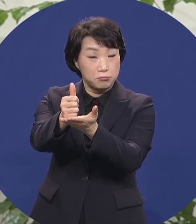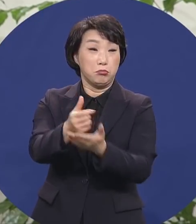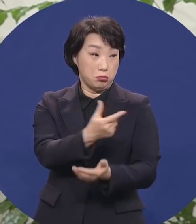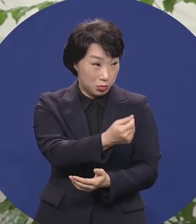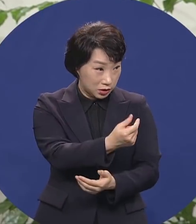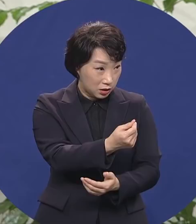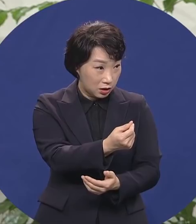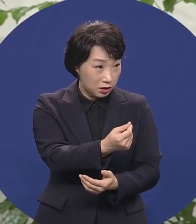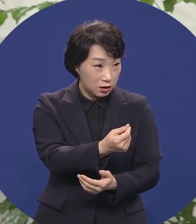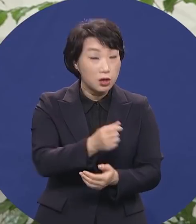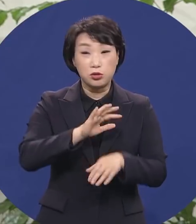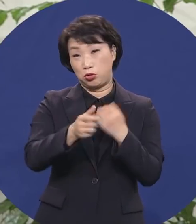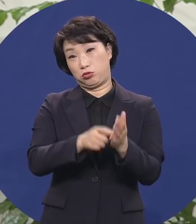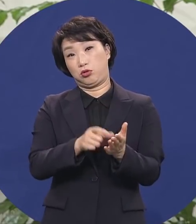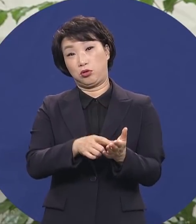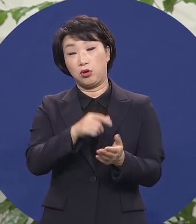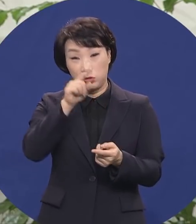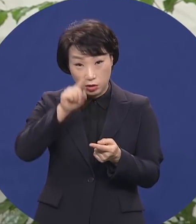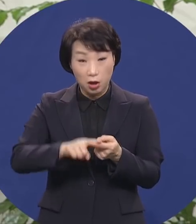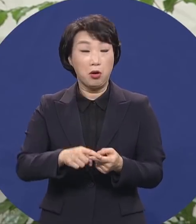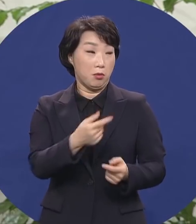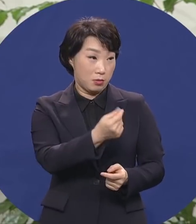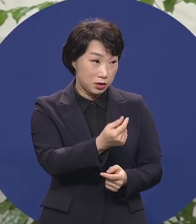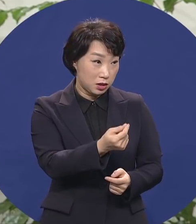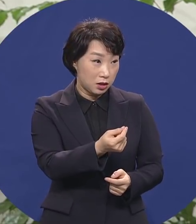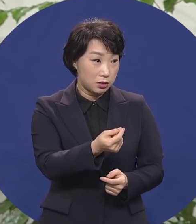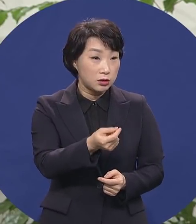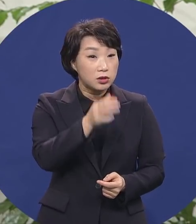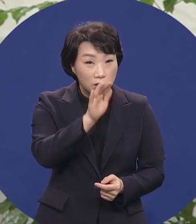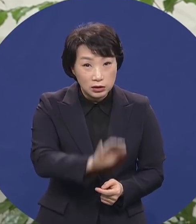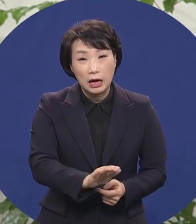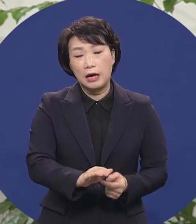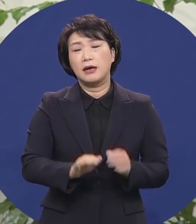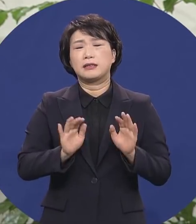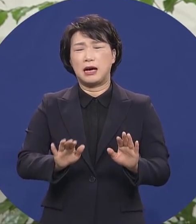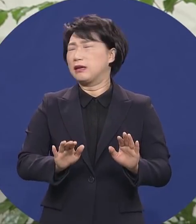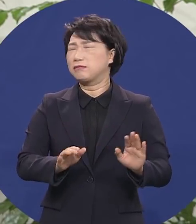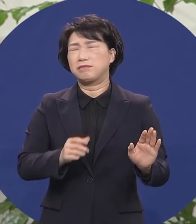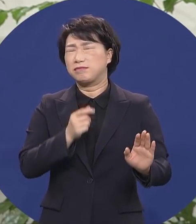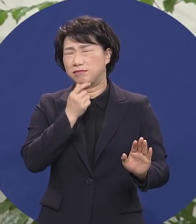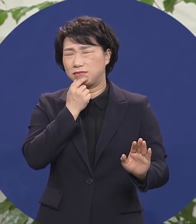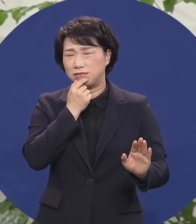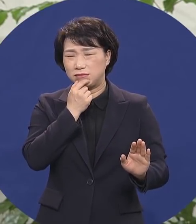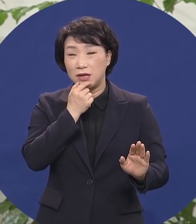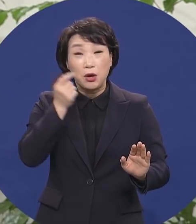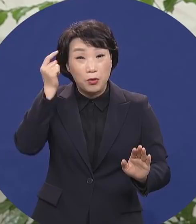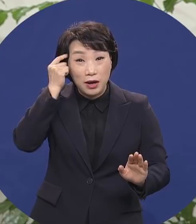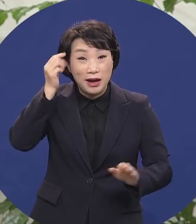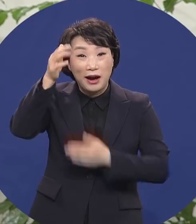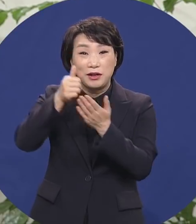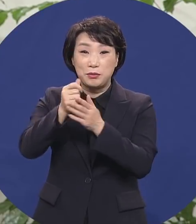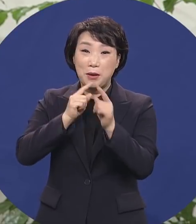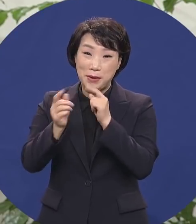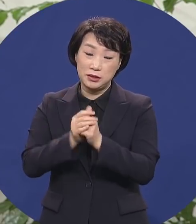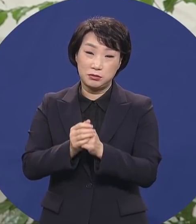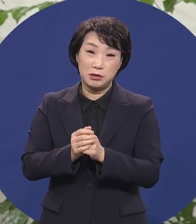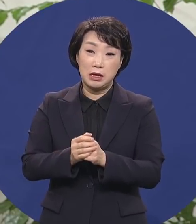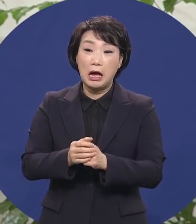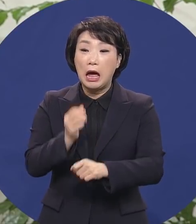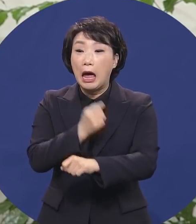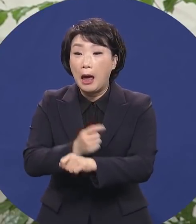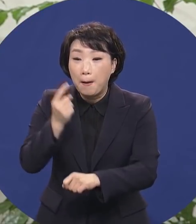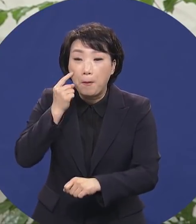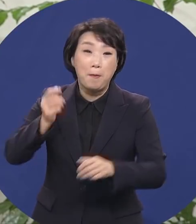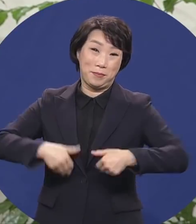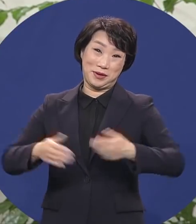맞다. 성경이 말씀한 그대로 맞아. 그런데 왜 안 넣냐? 하나님 말씀은 해볼 필요가